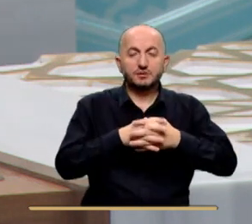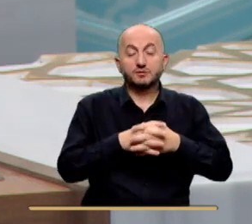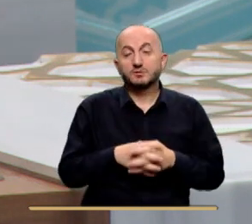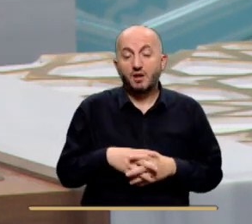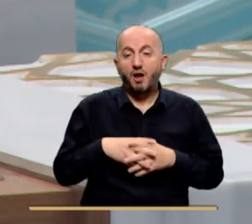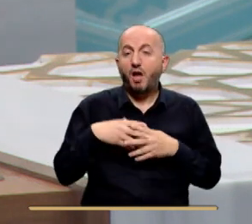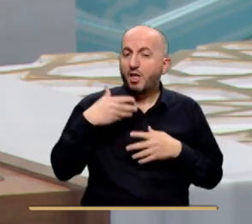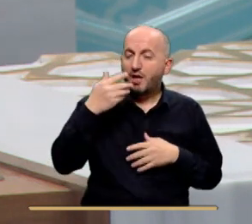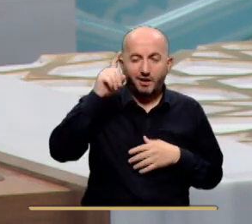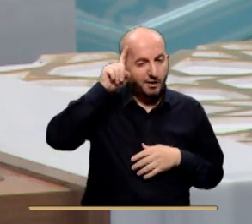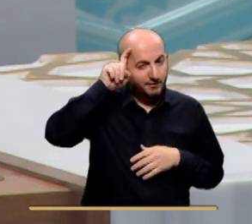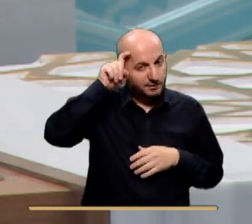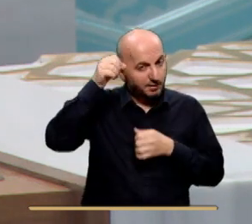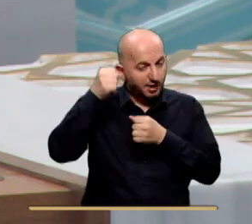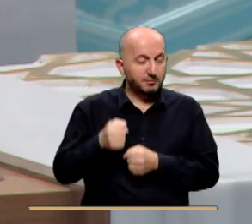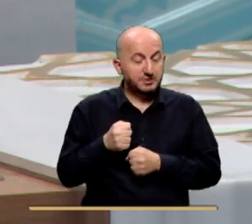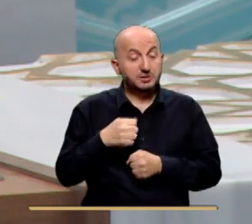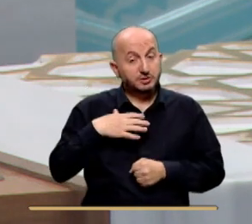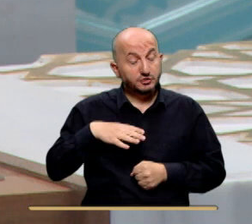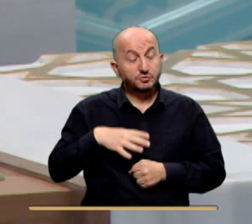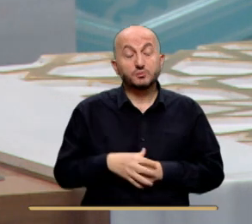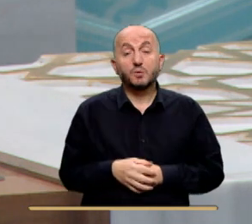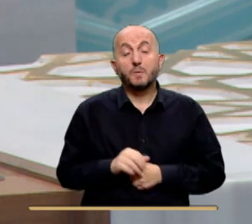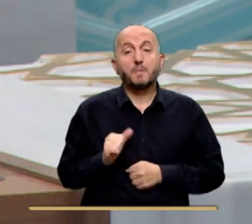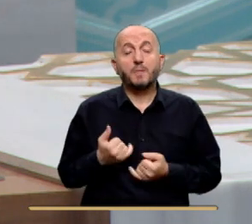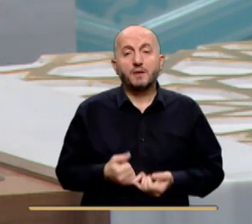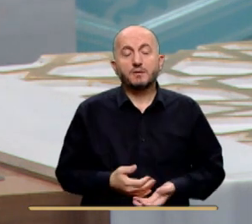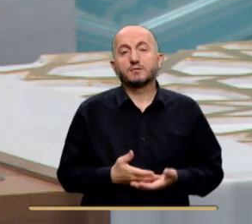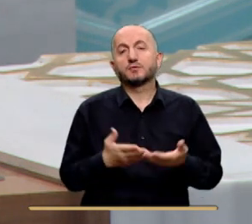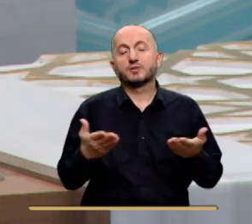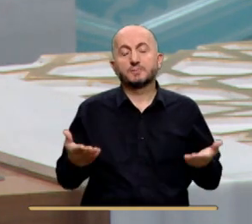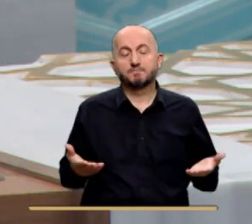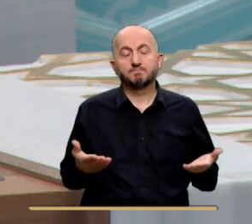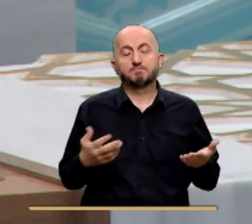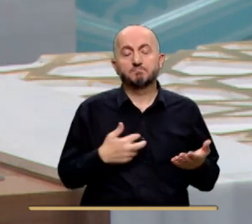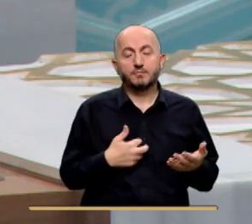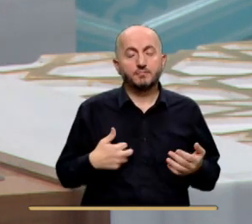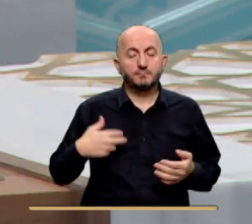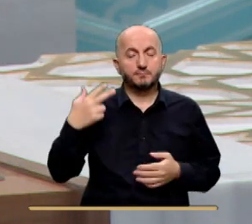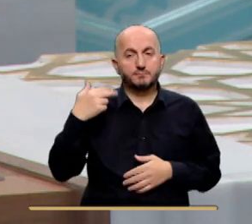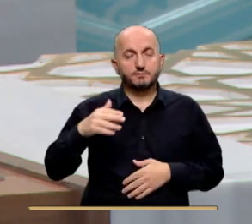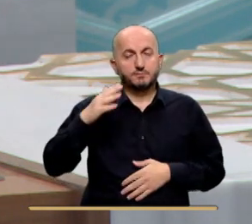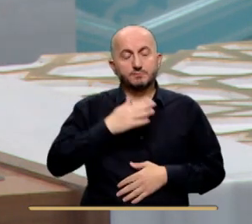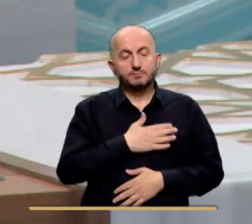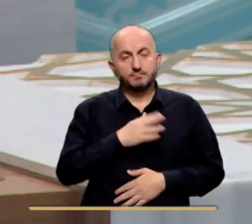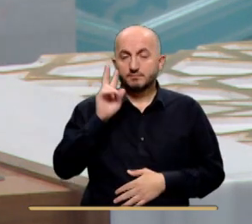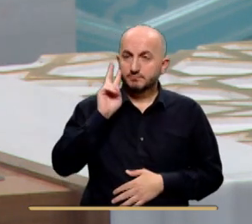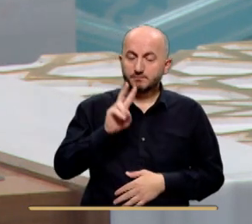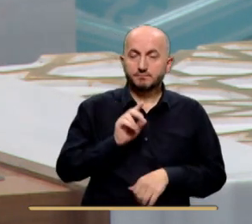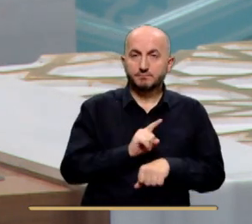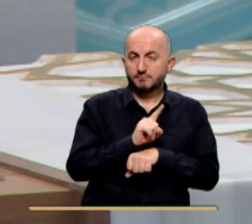şeklen anlatarak hafızalarda kalmasını istiyor. Değerli kardeşlerim, Efendimiz sallallahu aleyhi ve selleme